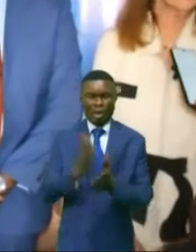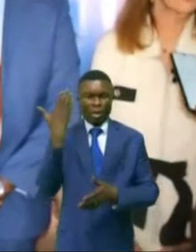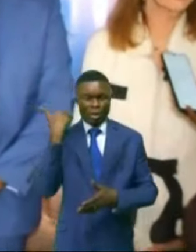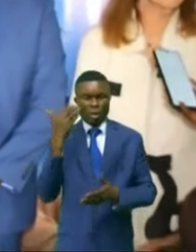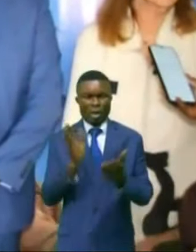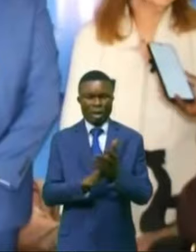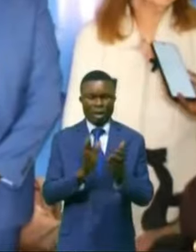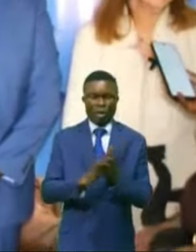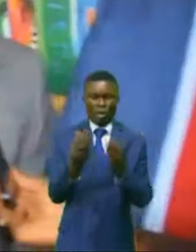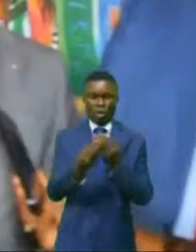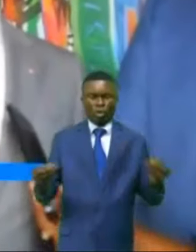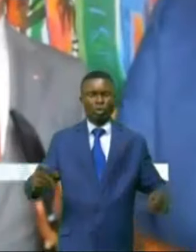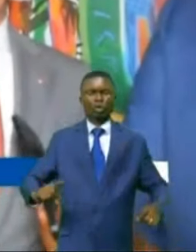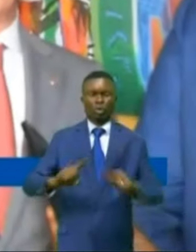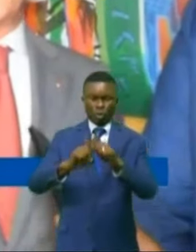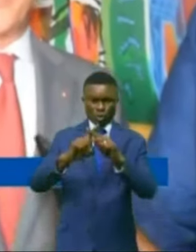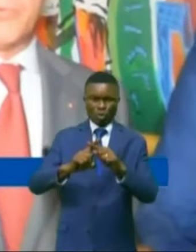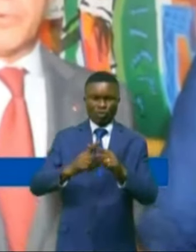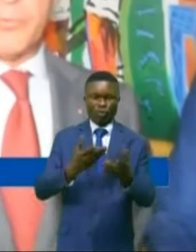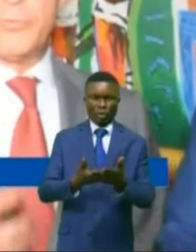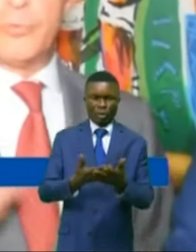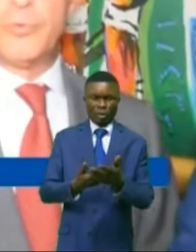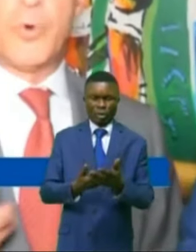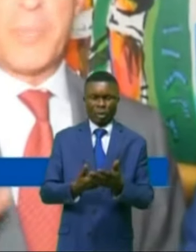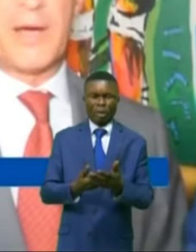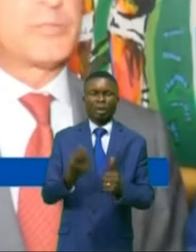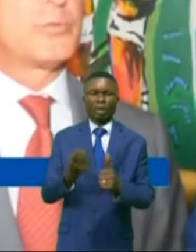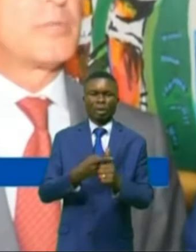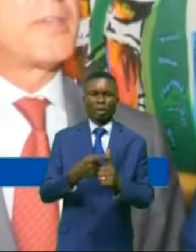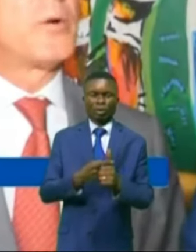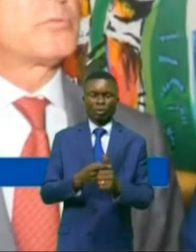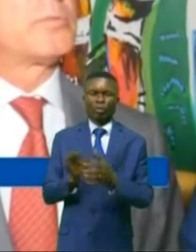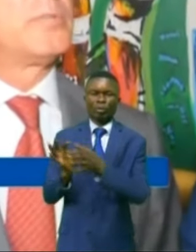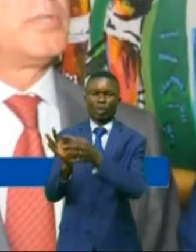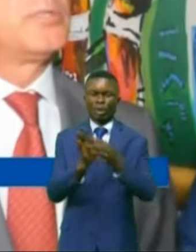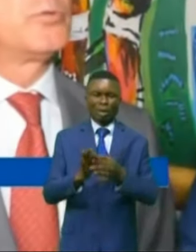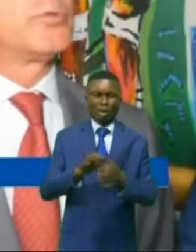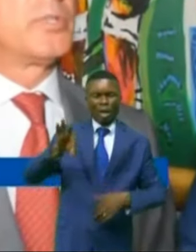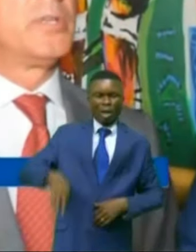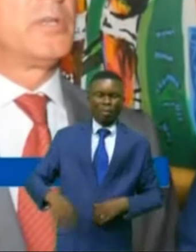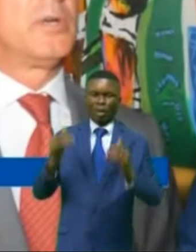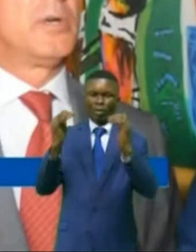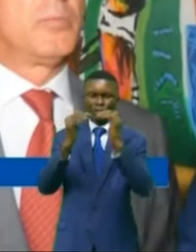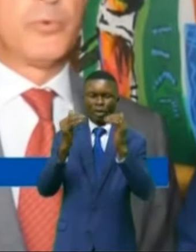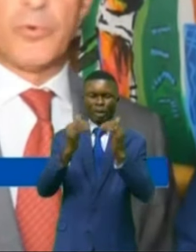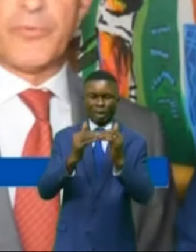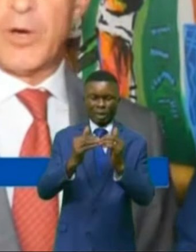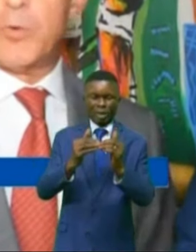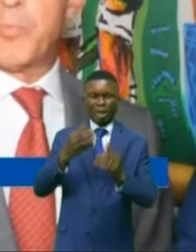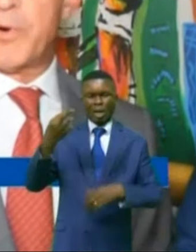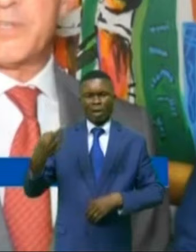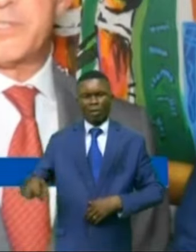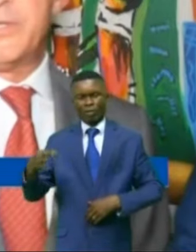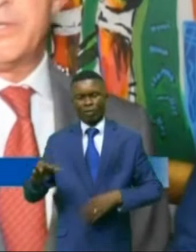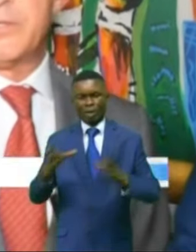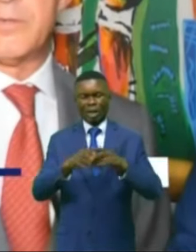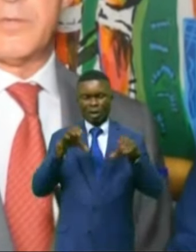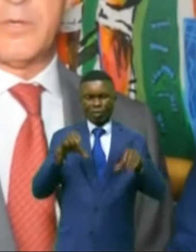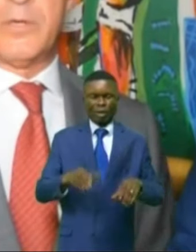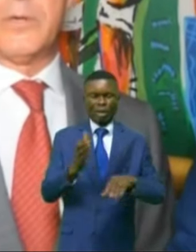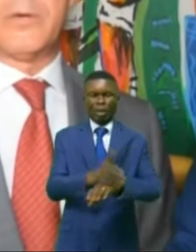de résolution de conflits. C'est au fond une coopération gagnante des deux côtés, pour faire